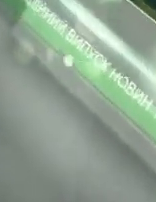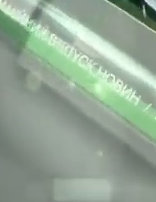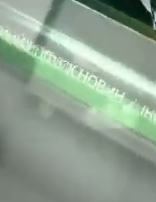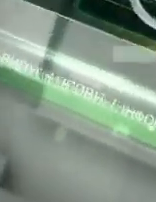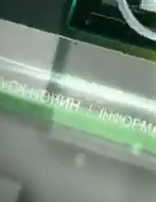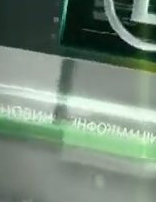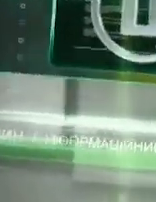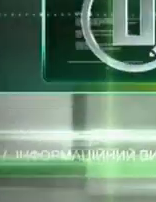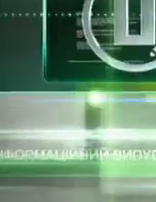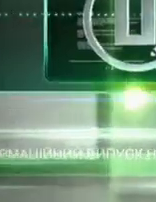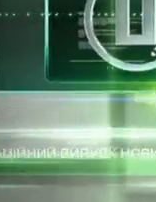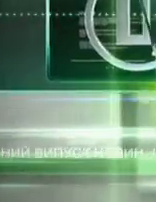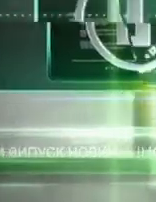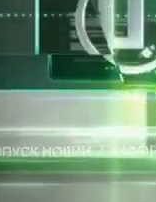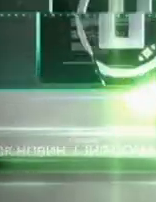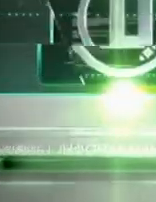Музика